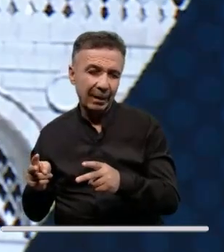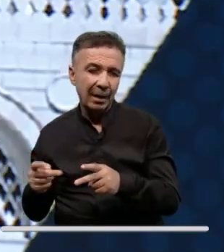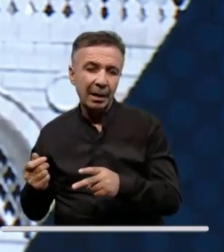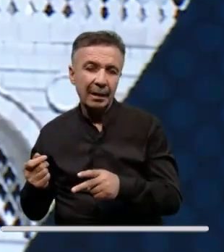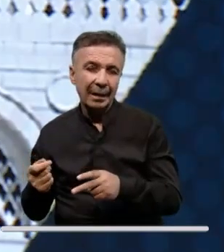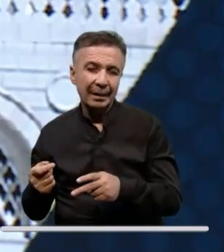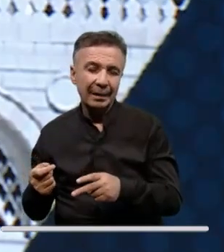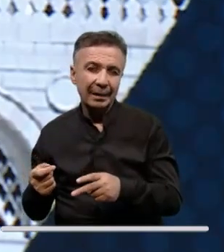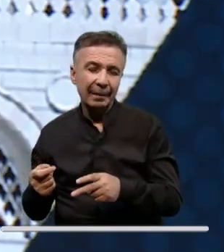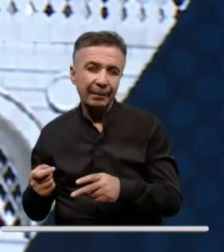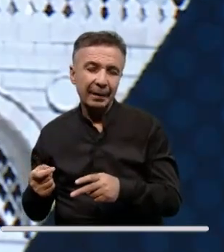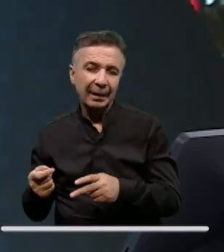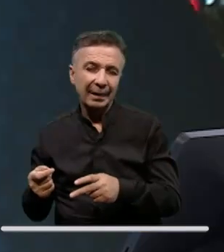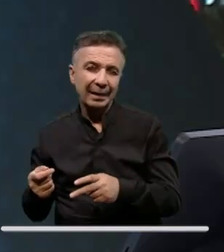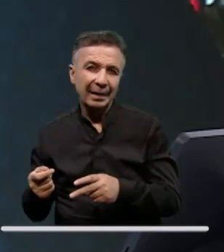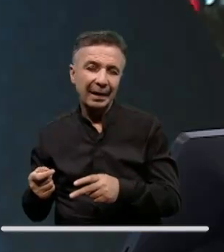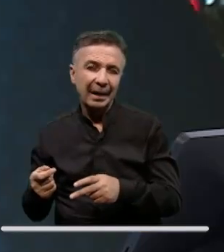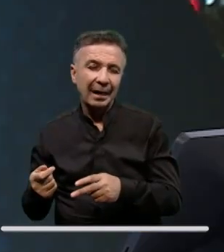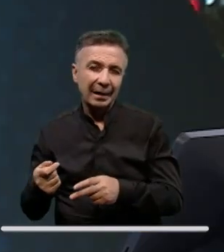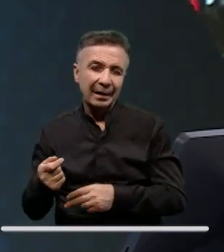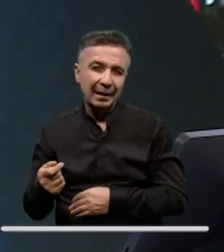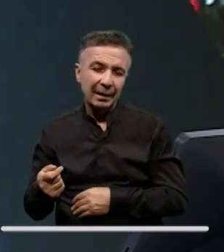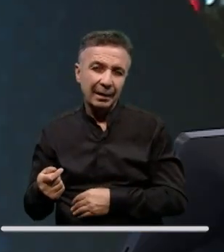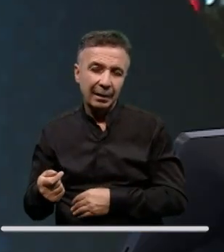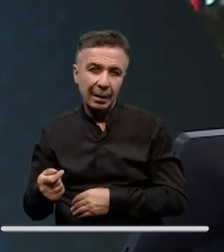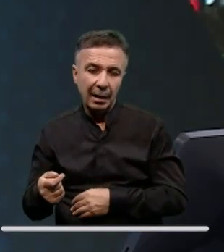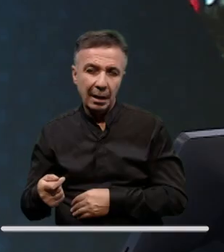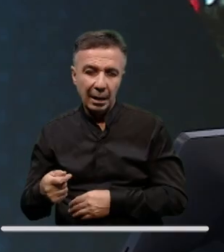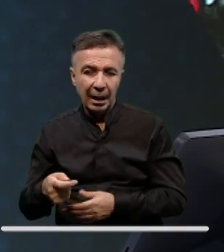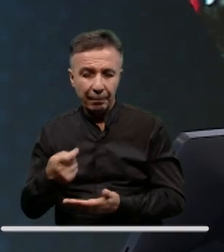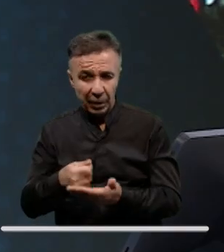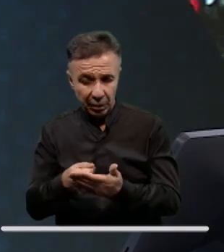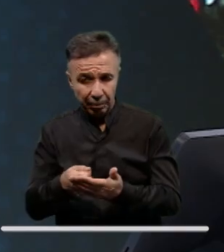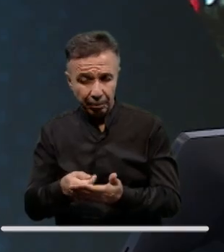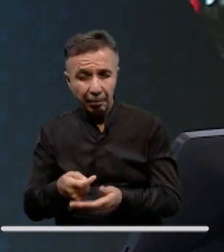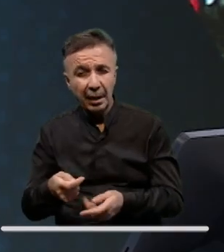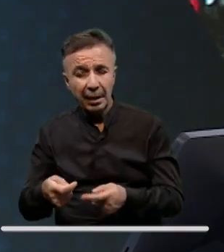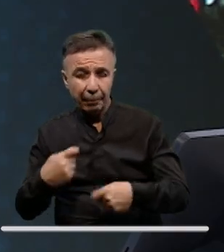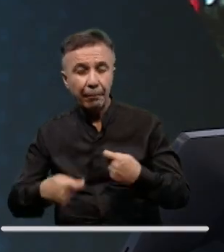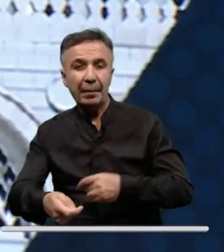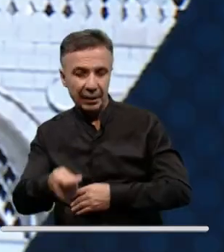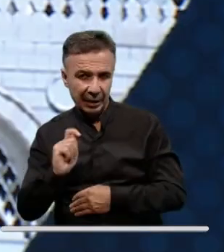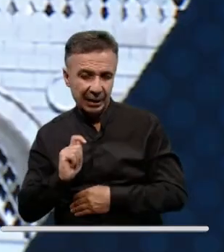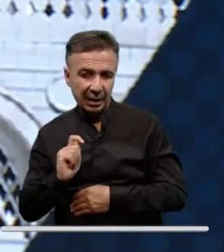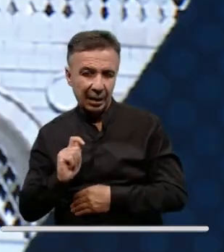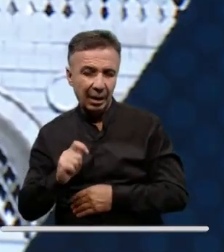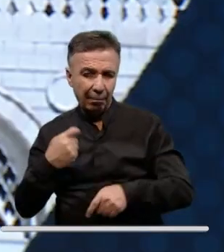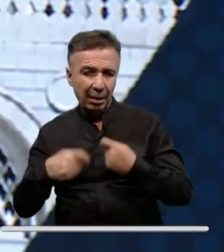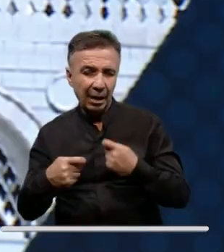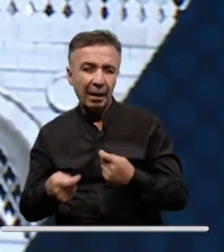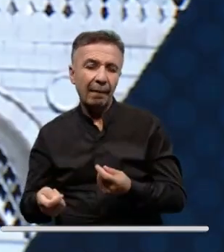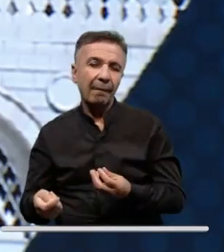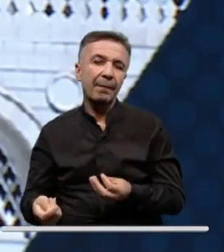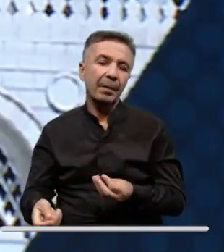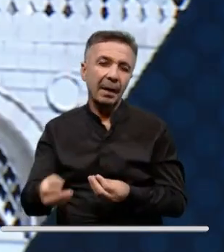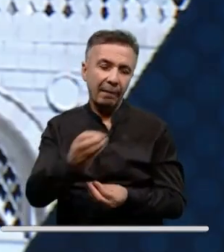avans Eee yani nakit para çekersek banka bir faiz koyuyor E bu caiz